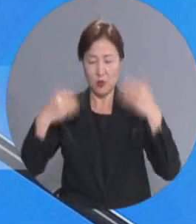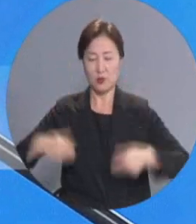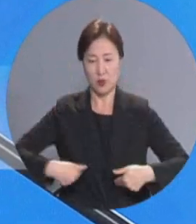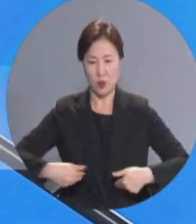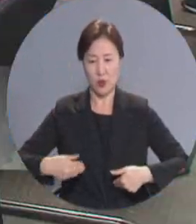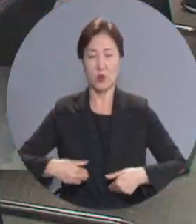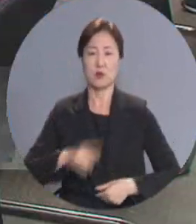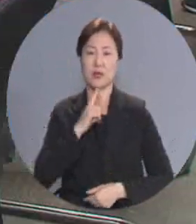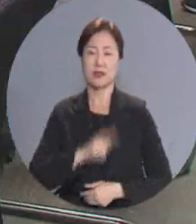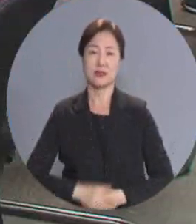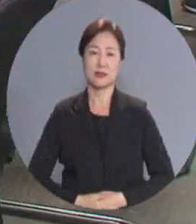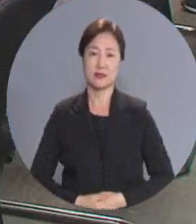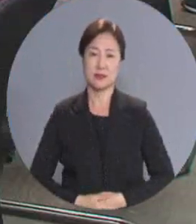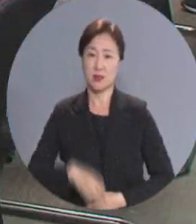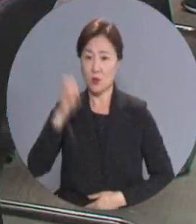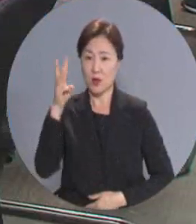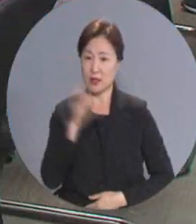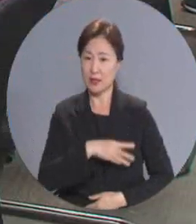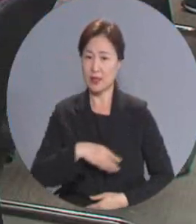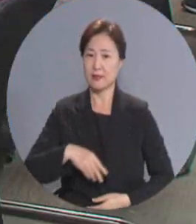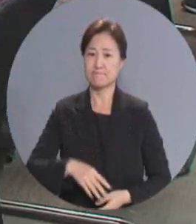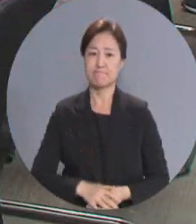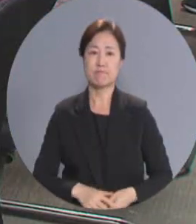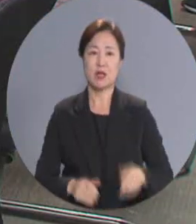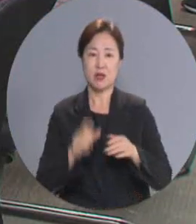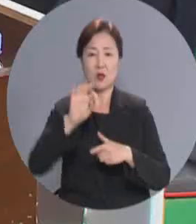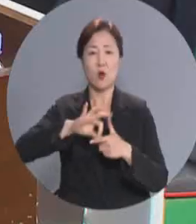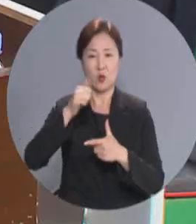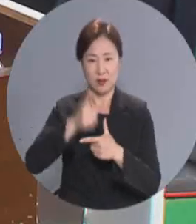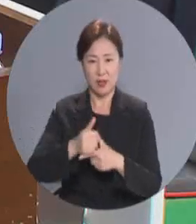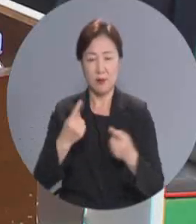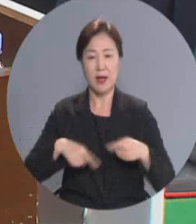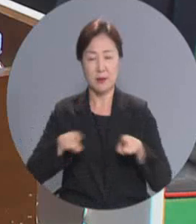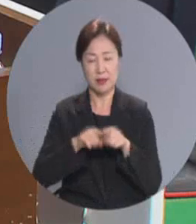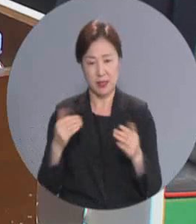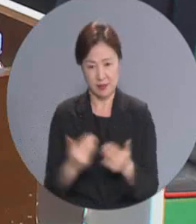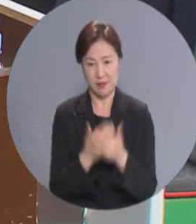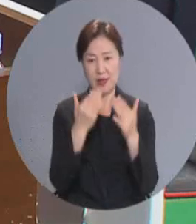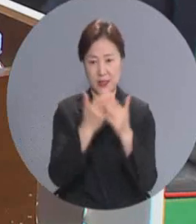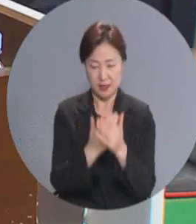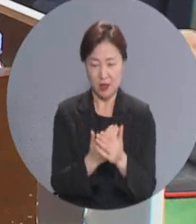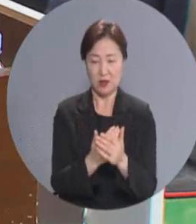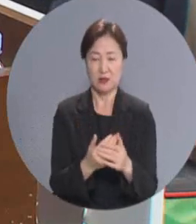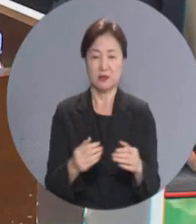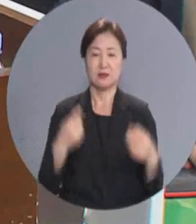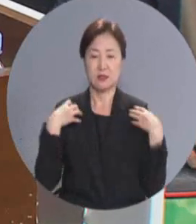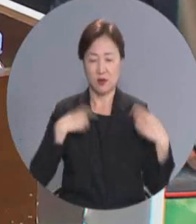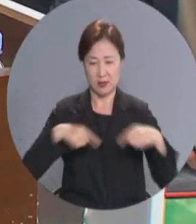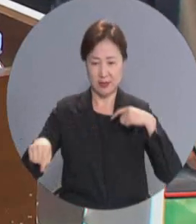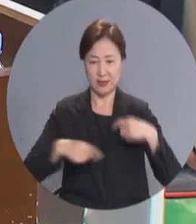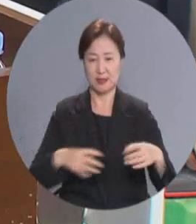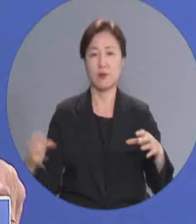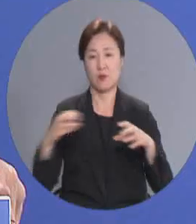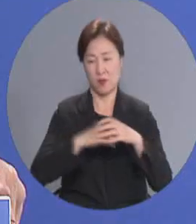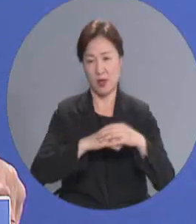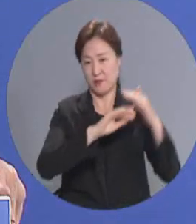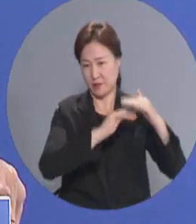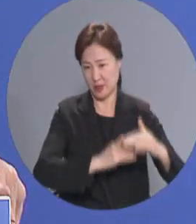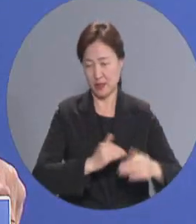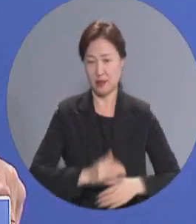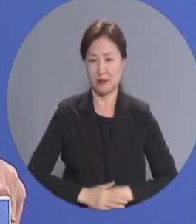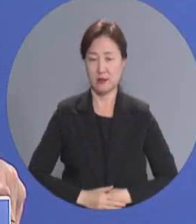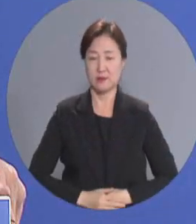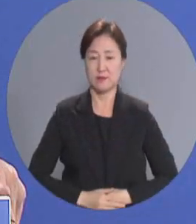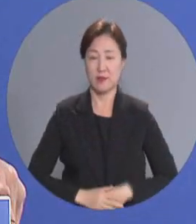강조했습니다. 광양시답게 영원함의 상생이라는 거대 정치 논리도 새롭게 추가했습니다.